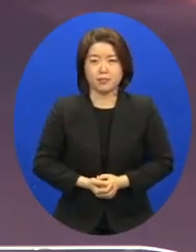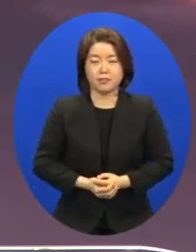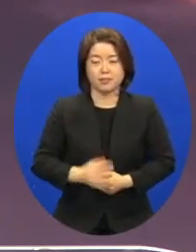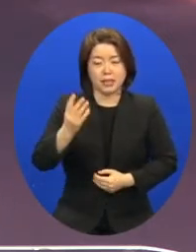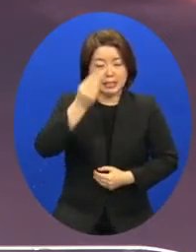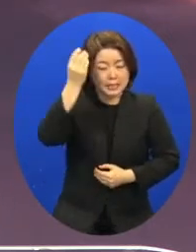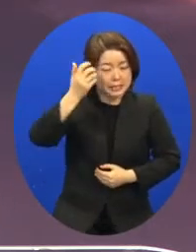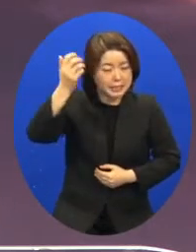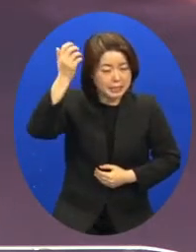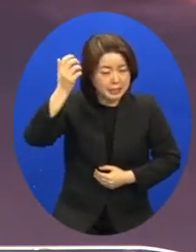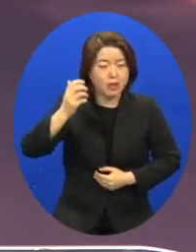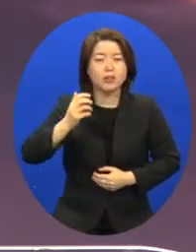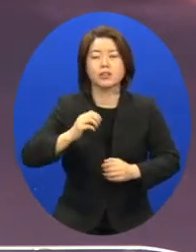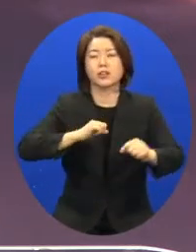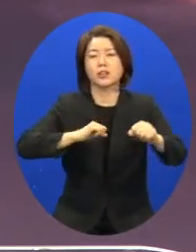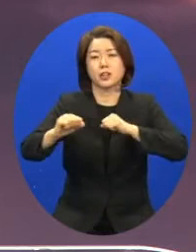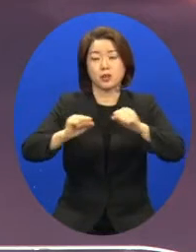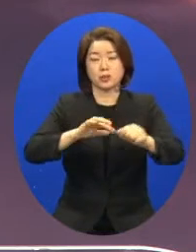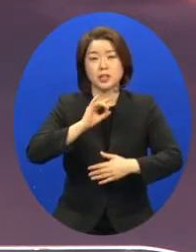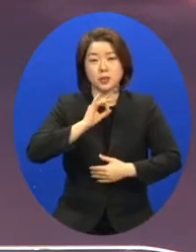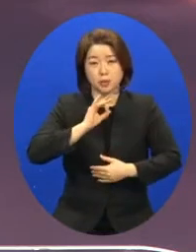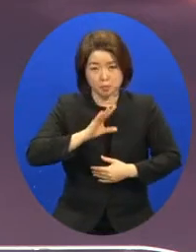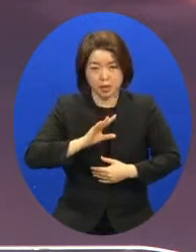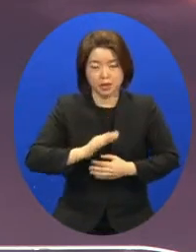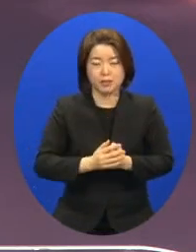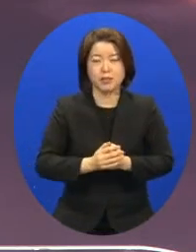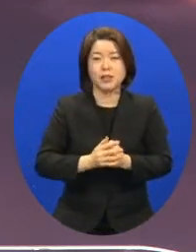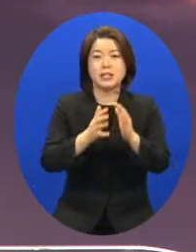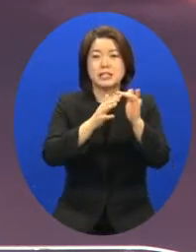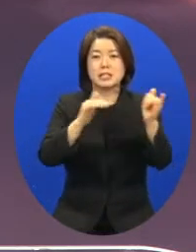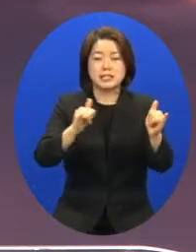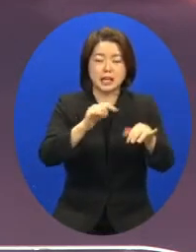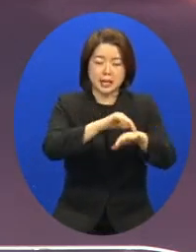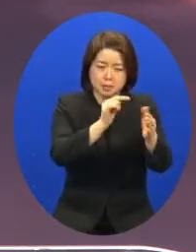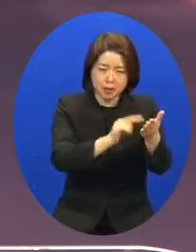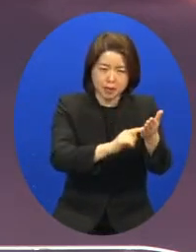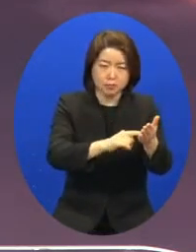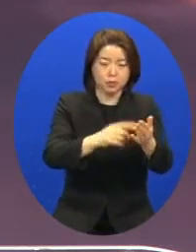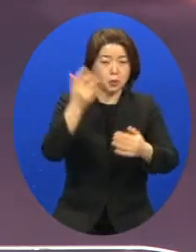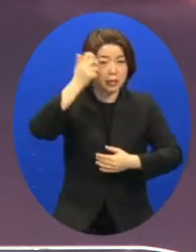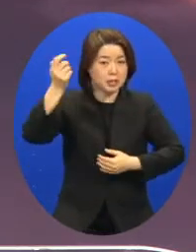성령의 역사로만 사람의 마음이 영의 눈이 열려서